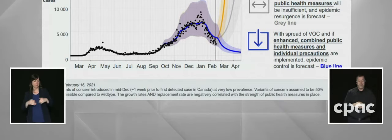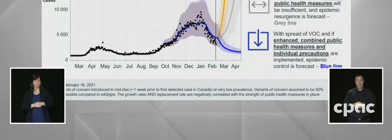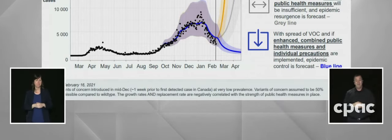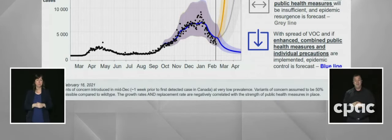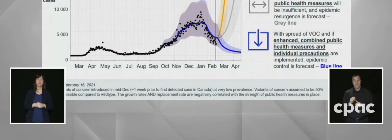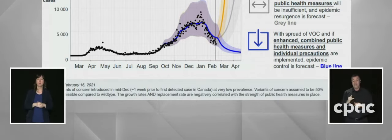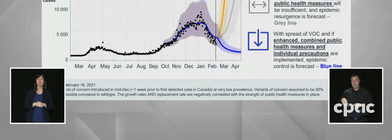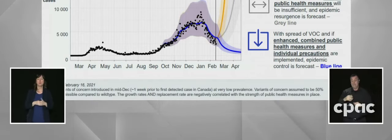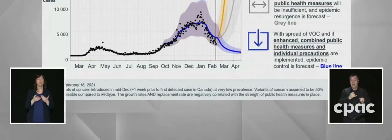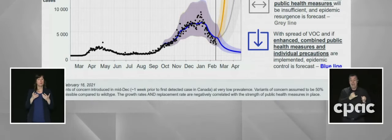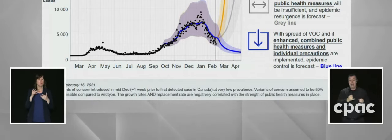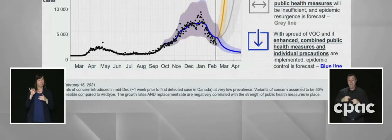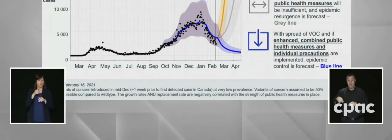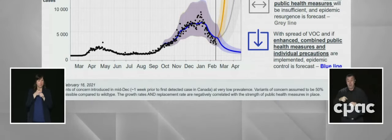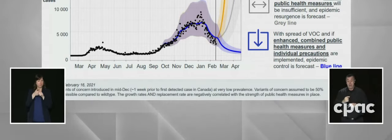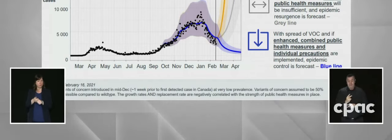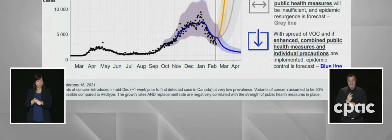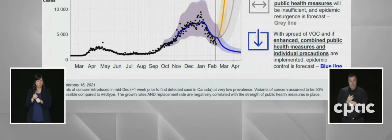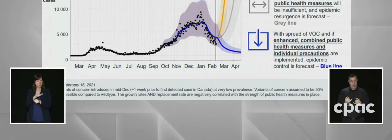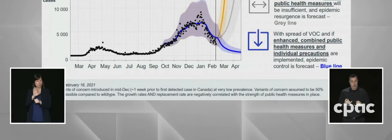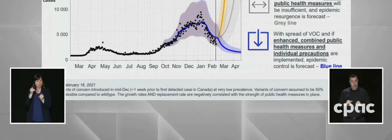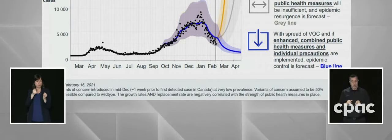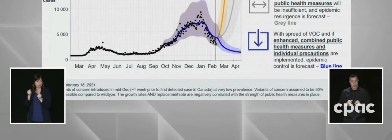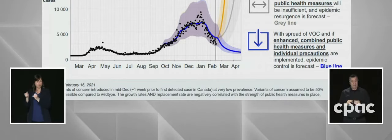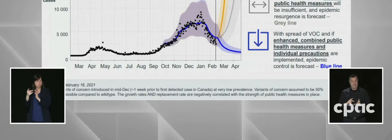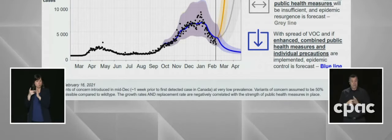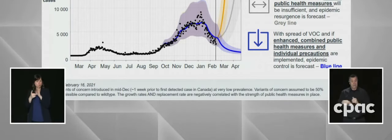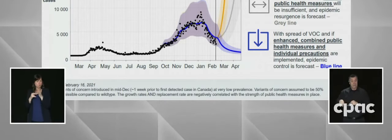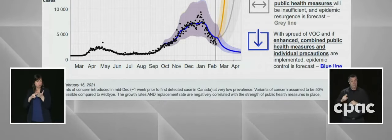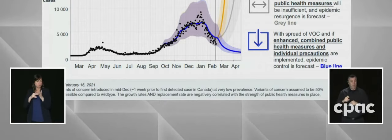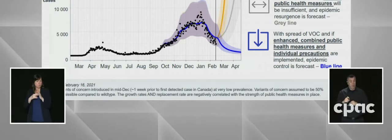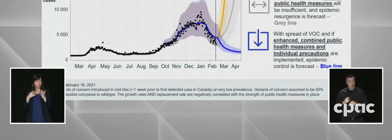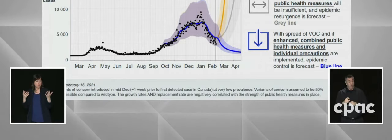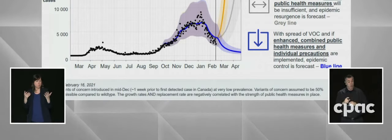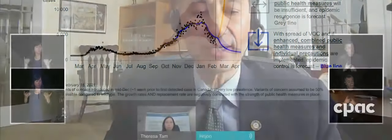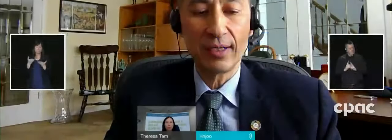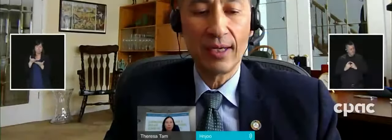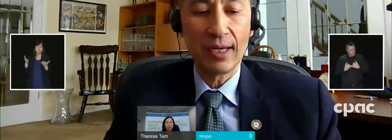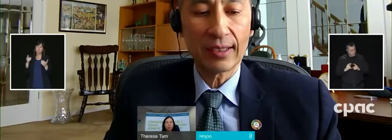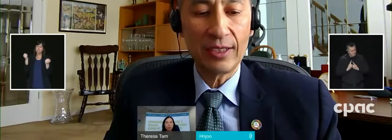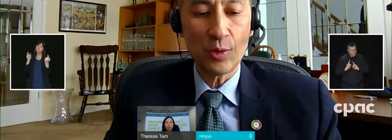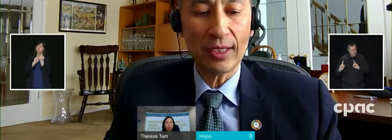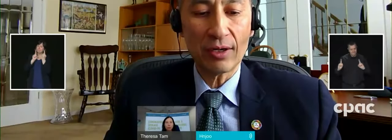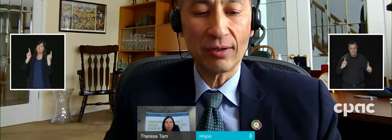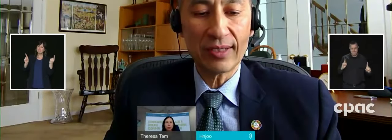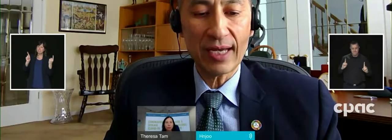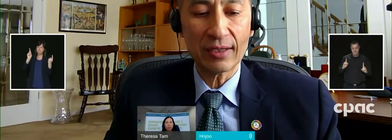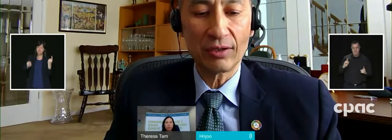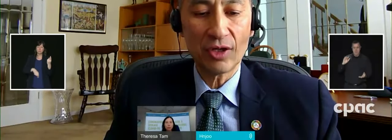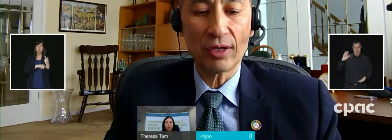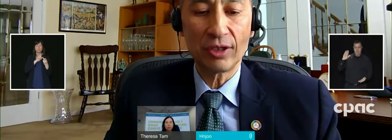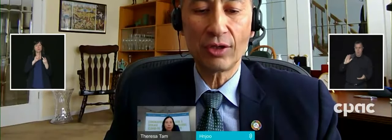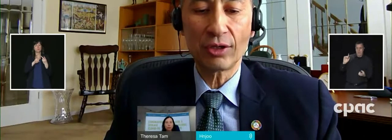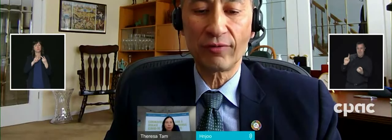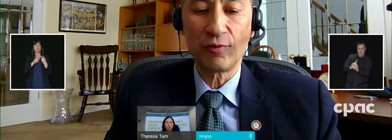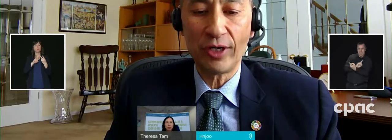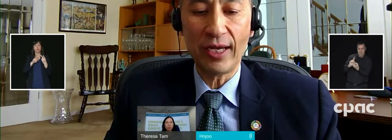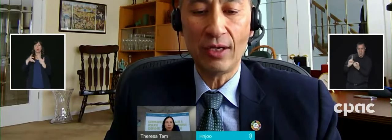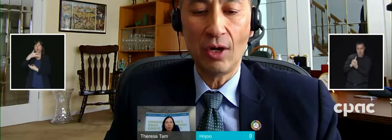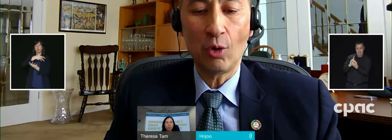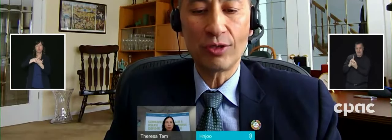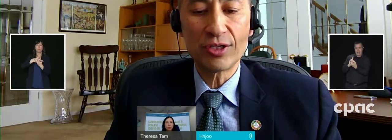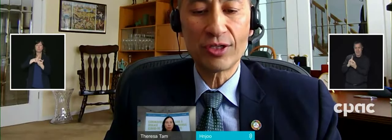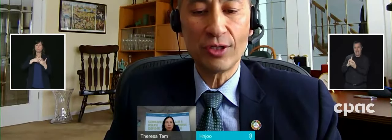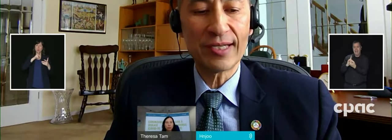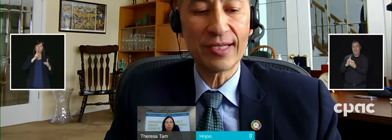précautions individuelles signifie que nous devons tous maintenir une distance physique, réduire les contacts en dehors de notre